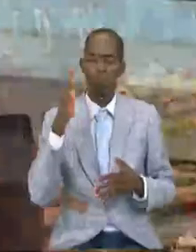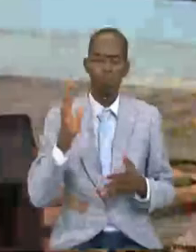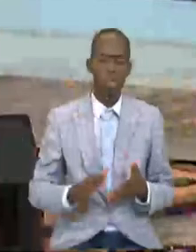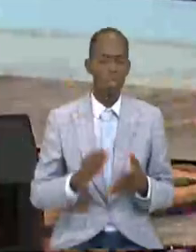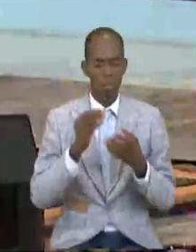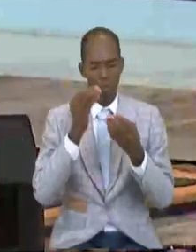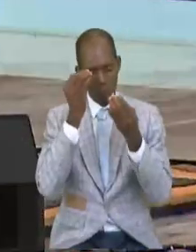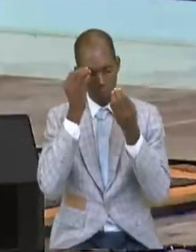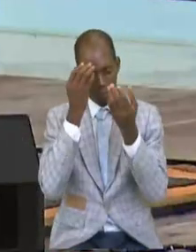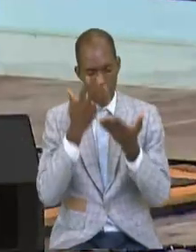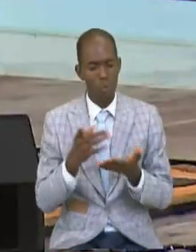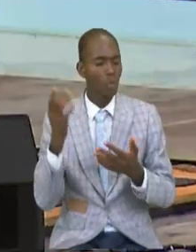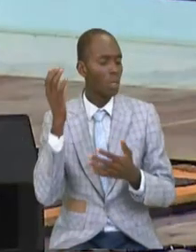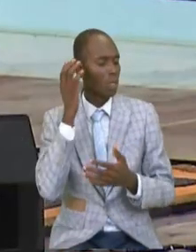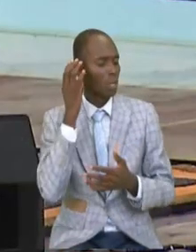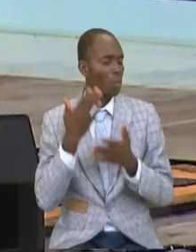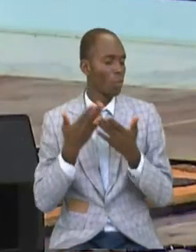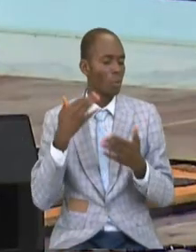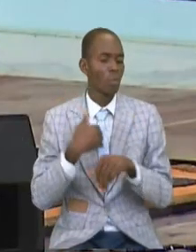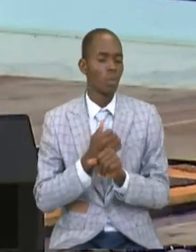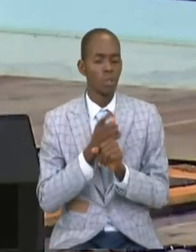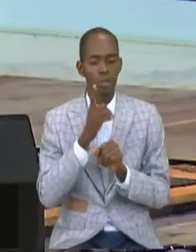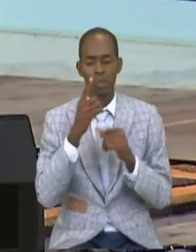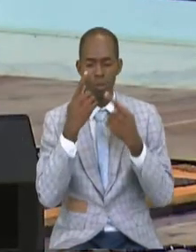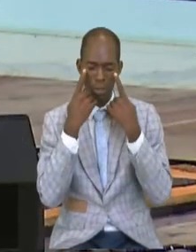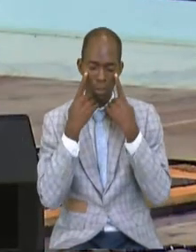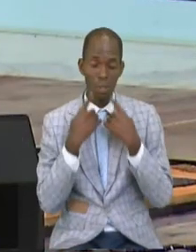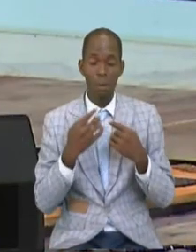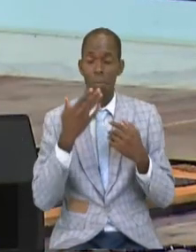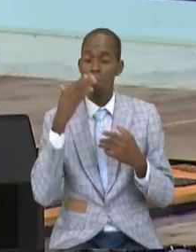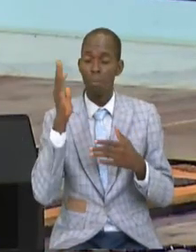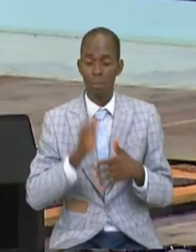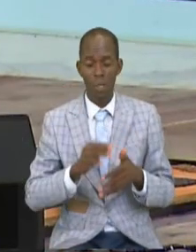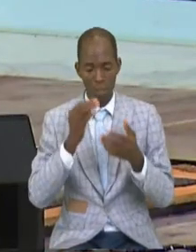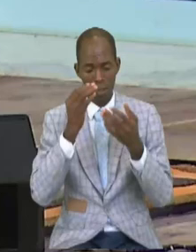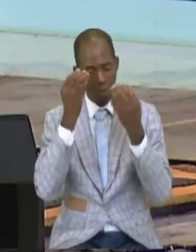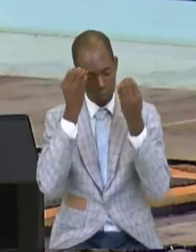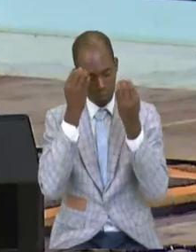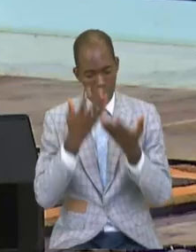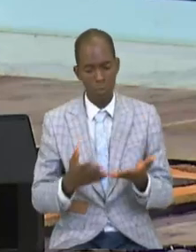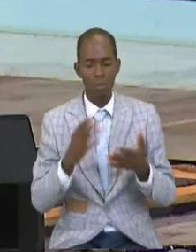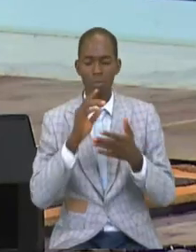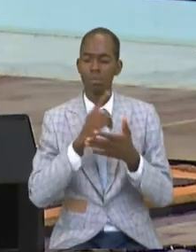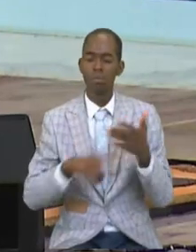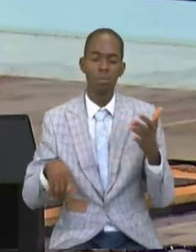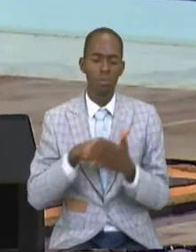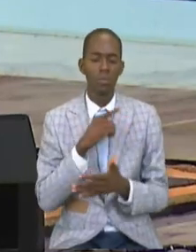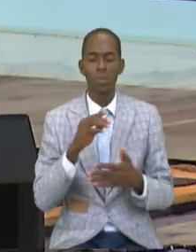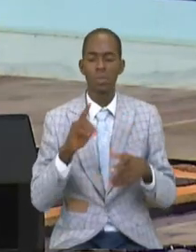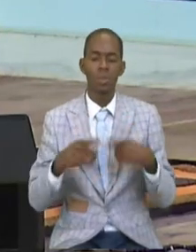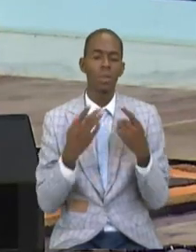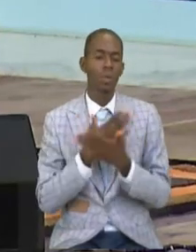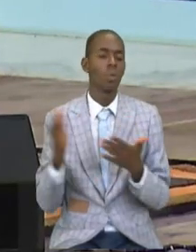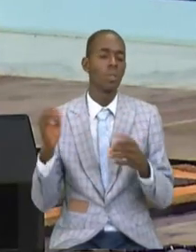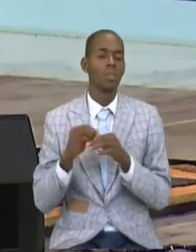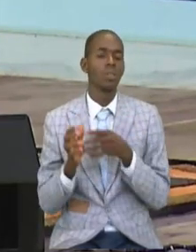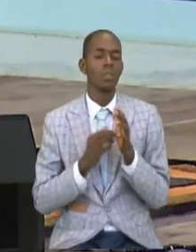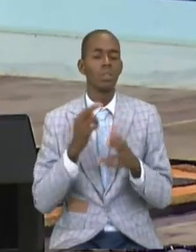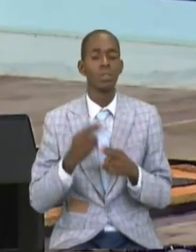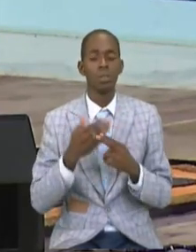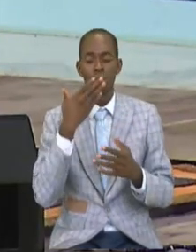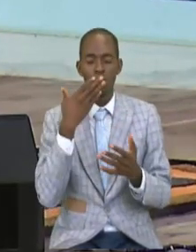Toutes les mauvaises nouvelles que vous avez entendues qui vous faisaient pleurer, mauvaises nouvelles, ôte-toi de